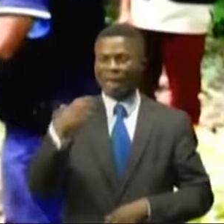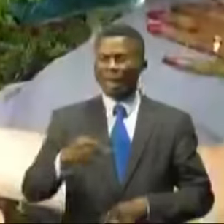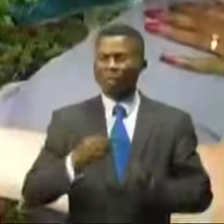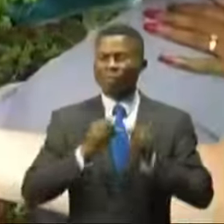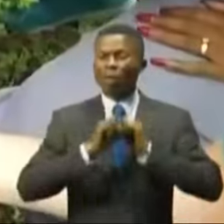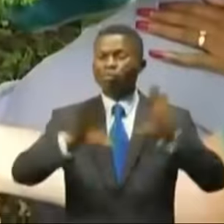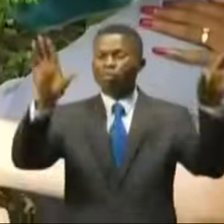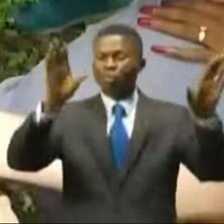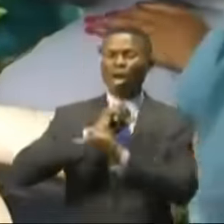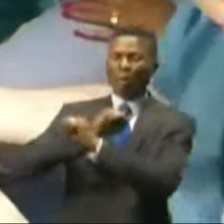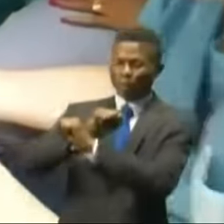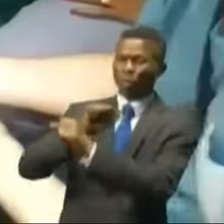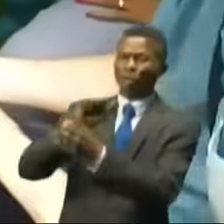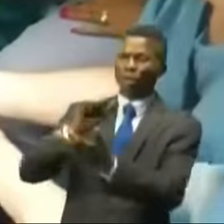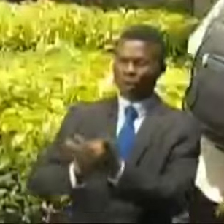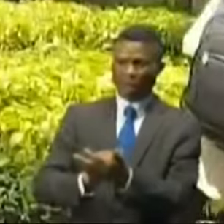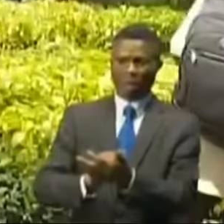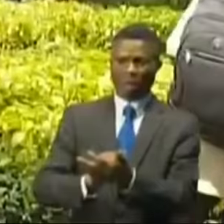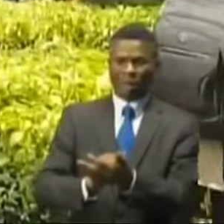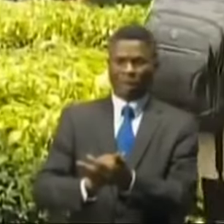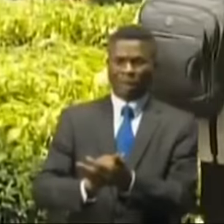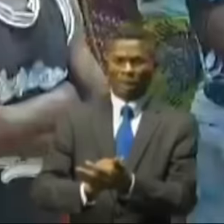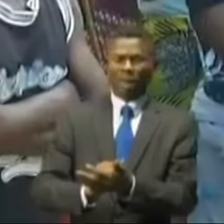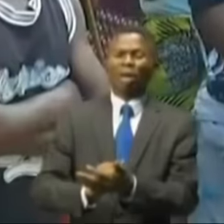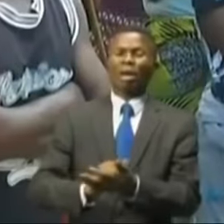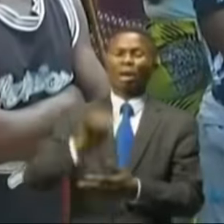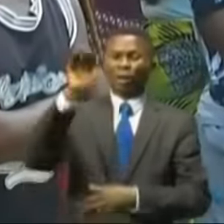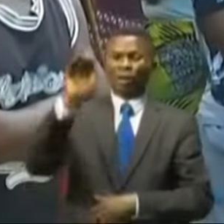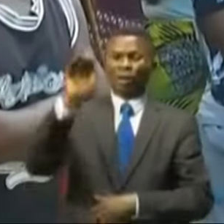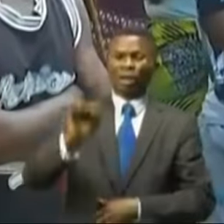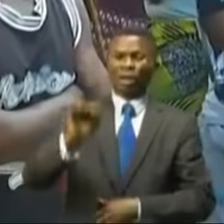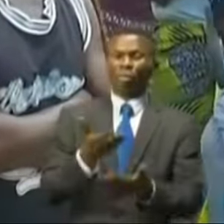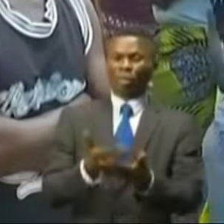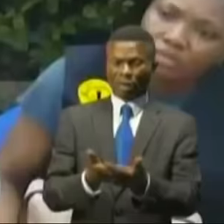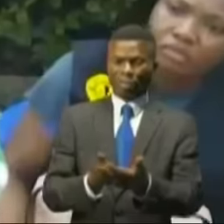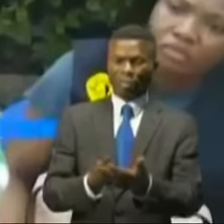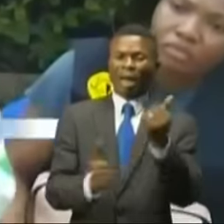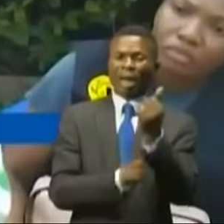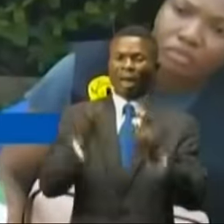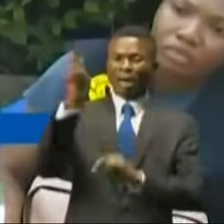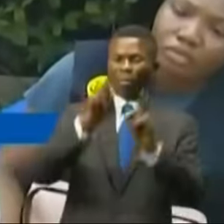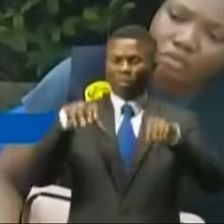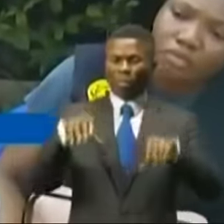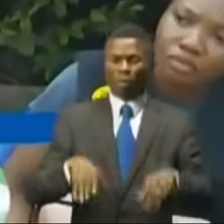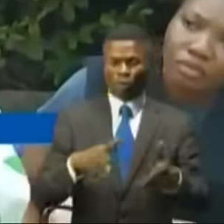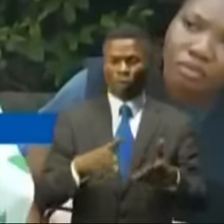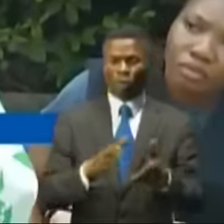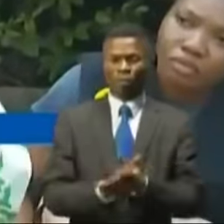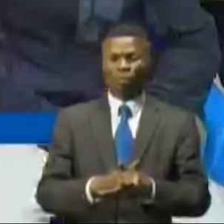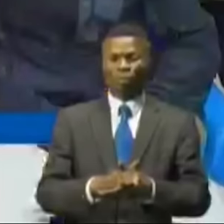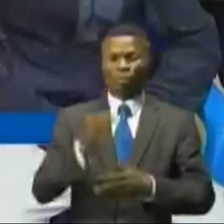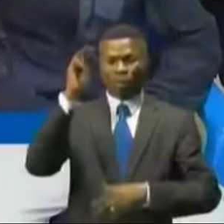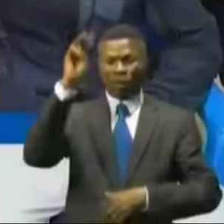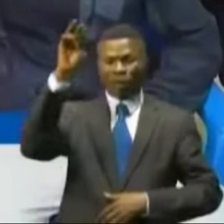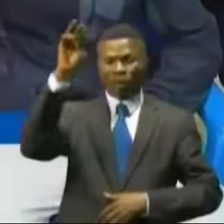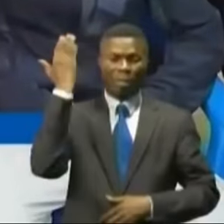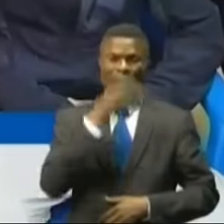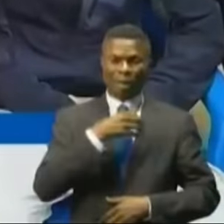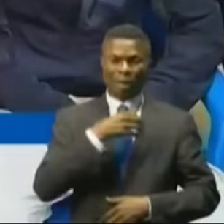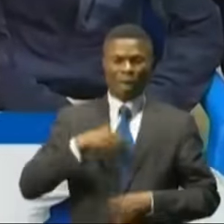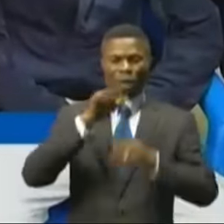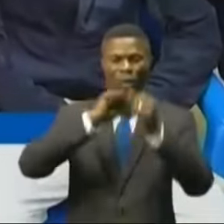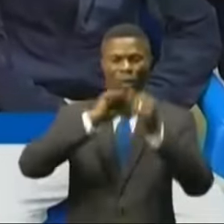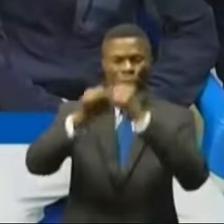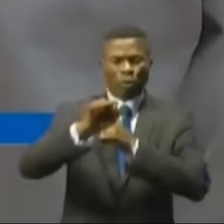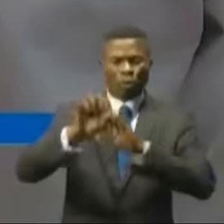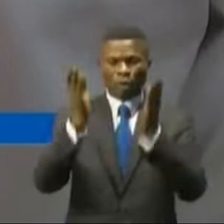et protégé par les autochtones. Occasion ainsi offerte pour la patronne de l'ONAPAC, Mimi Monga Numbi, de sensibiliser les